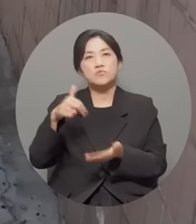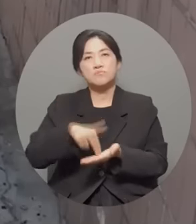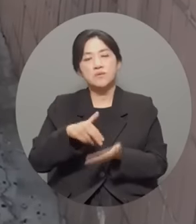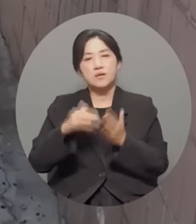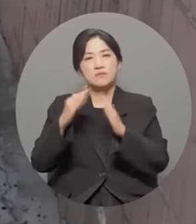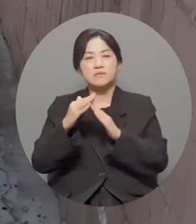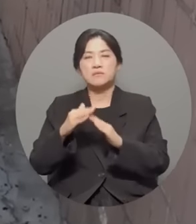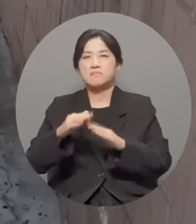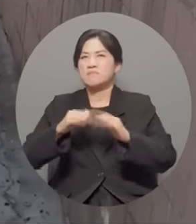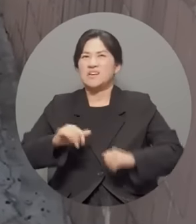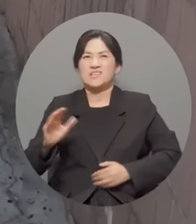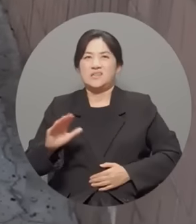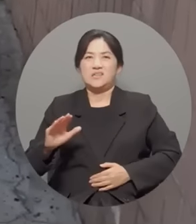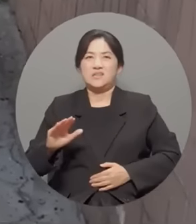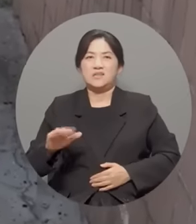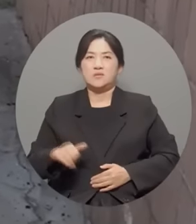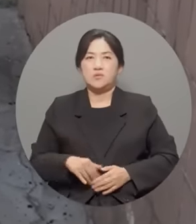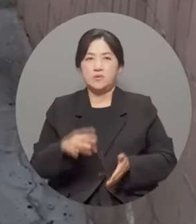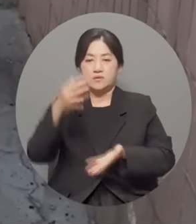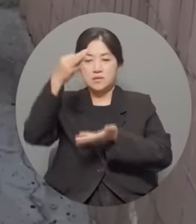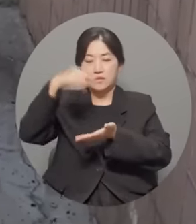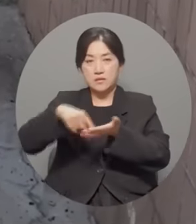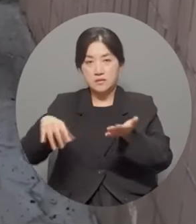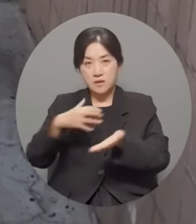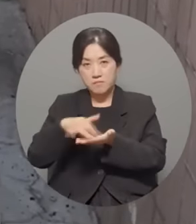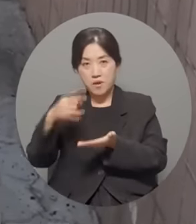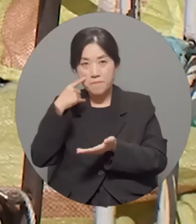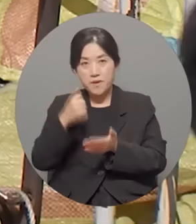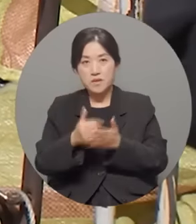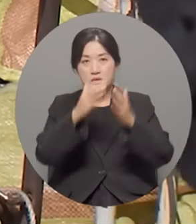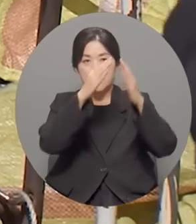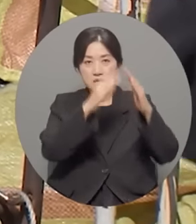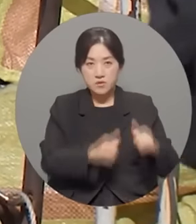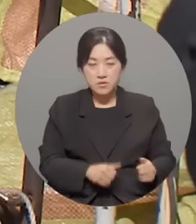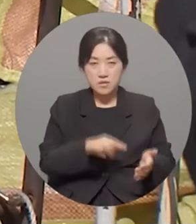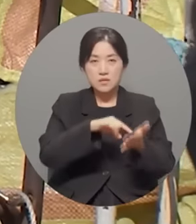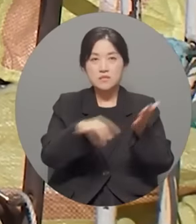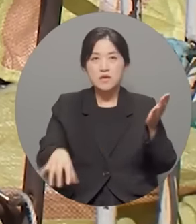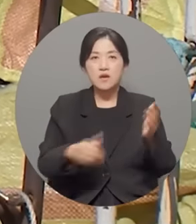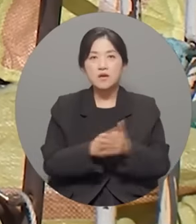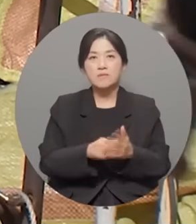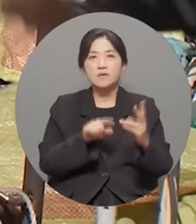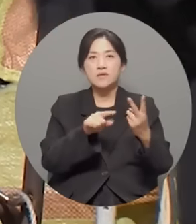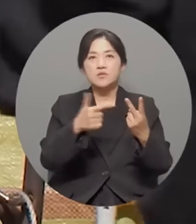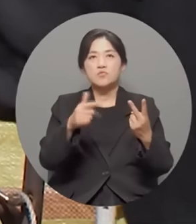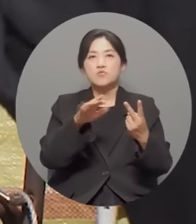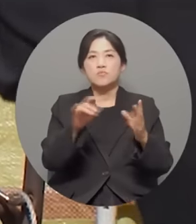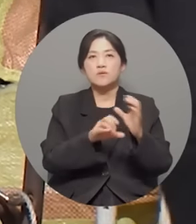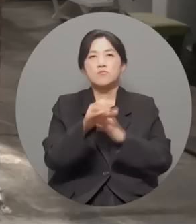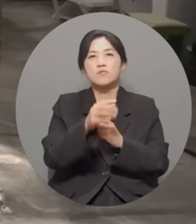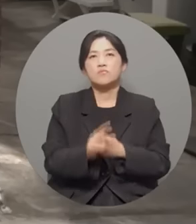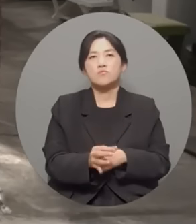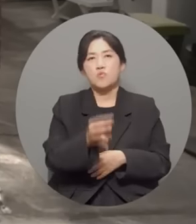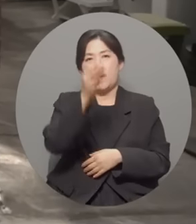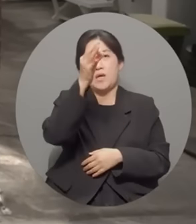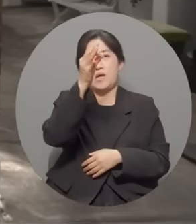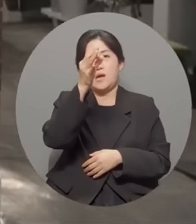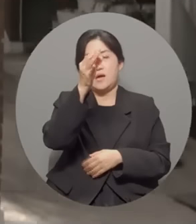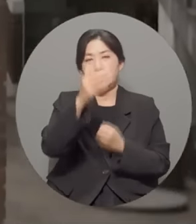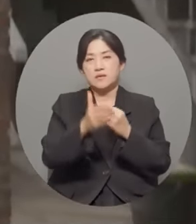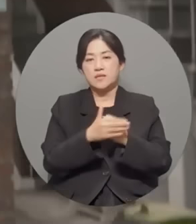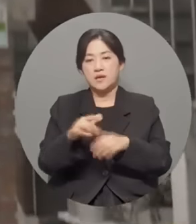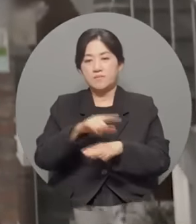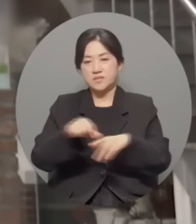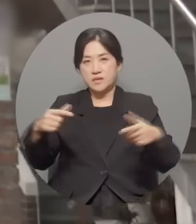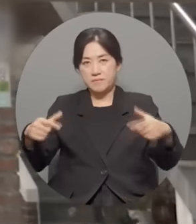때문입니다. 실제로 재산세를 비교한 결과 철거했을 때 세금 부담이 2.6배 더 높았습니다. 그래서